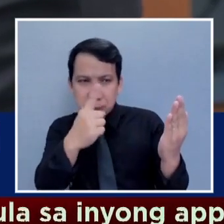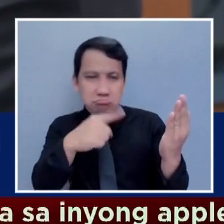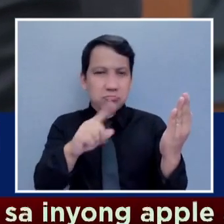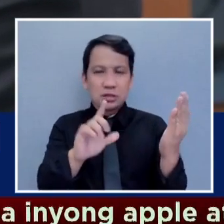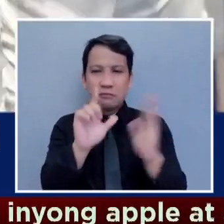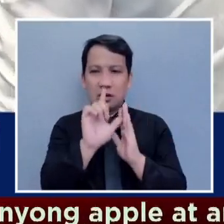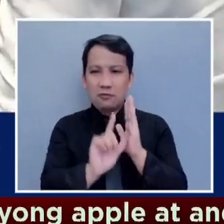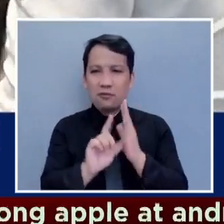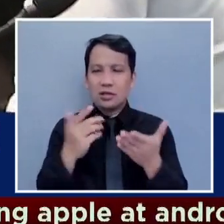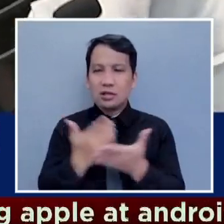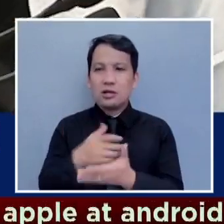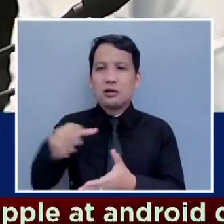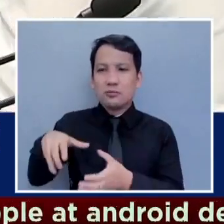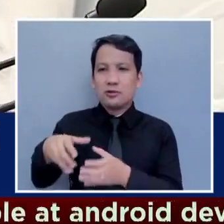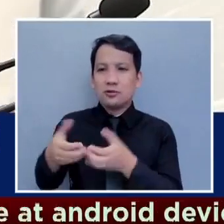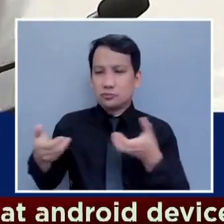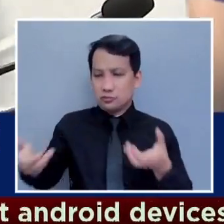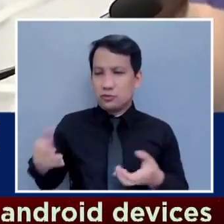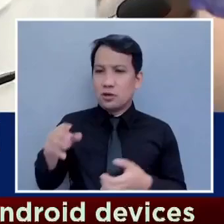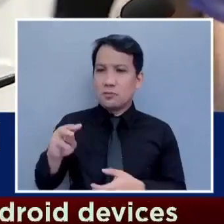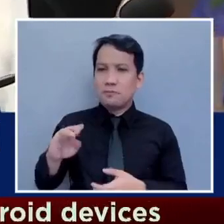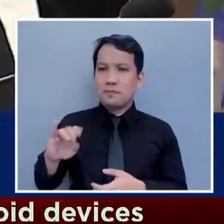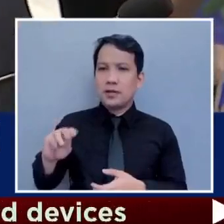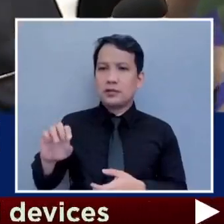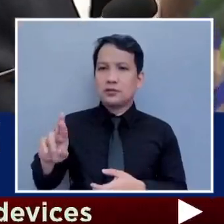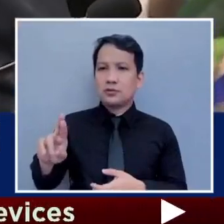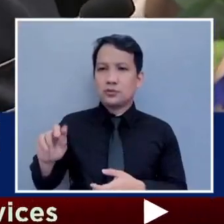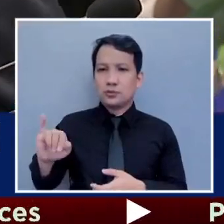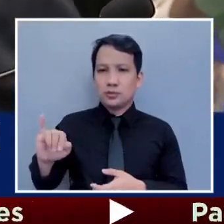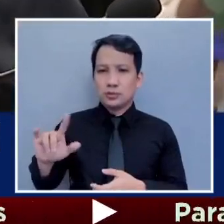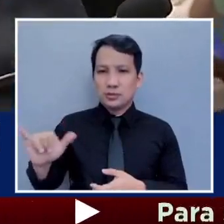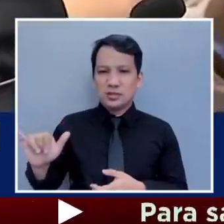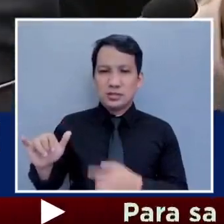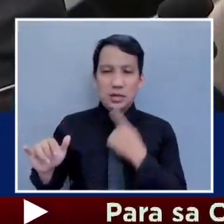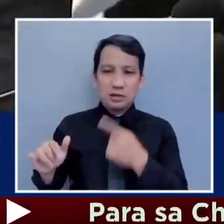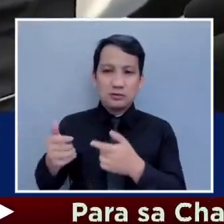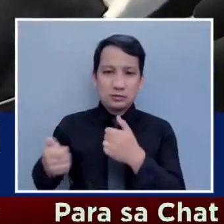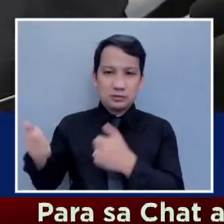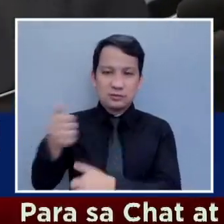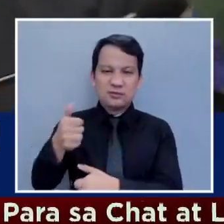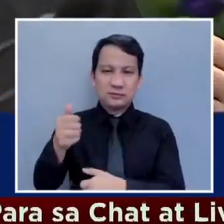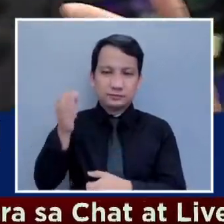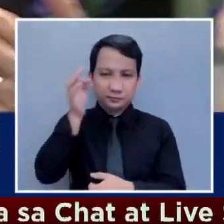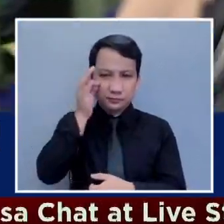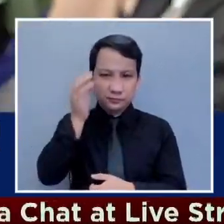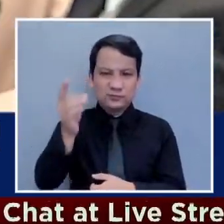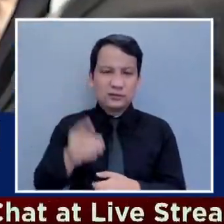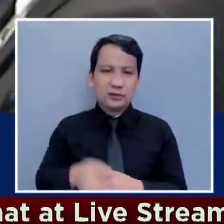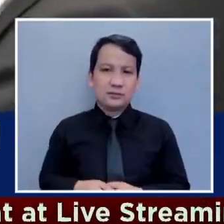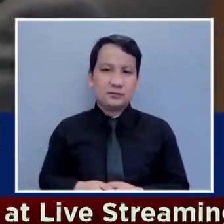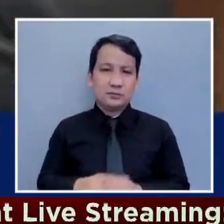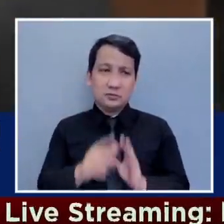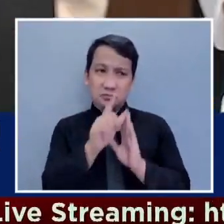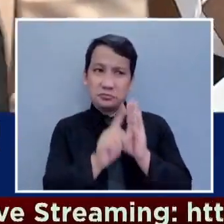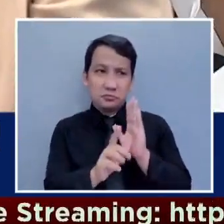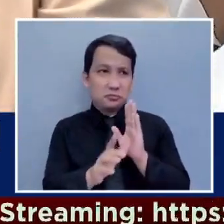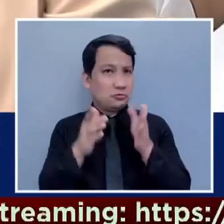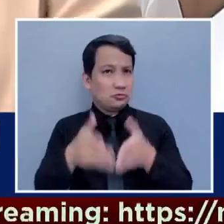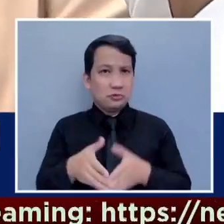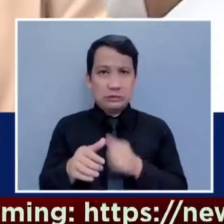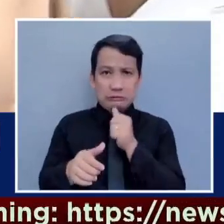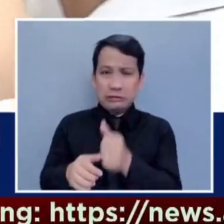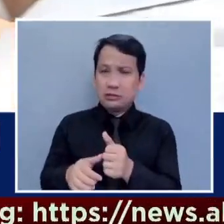ang minorya. Kung si outgoing Senate Minority Leader Franklin Drillo naman ang tatanungin, abogado man o hindi ang nasa